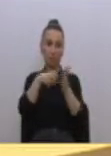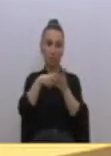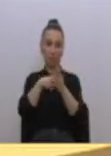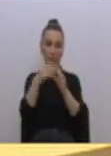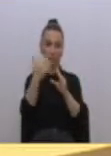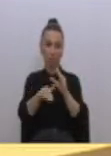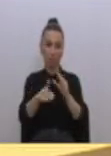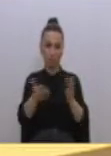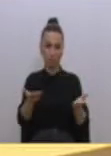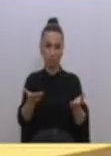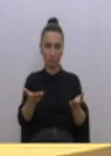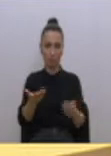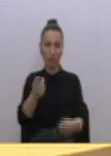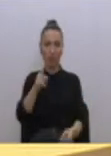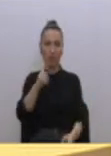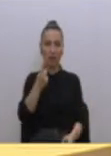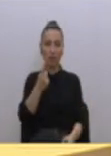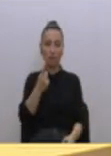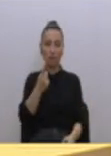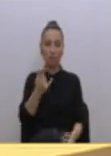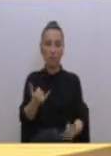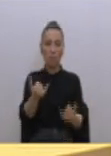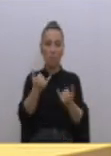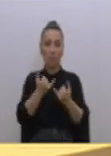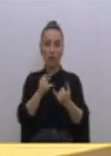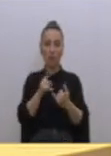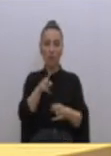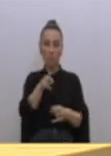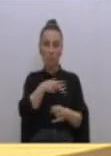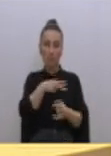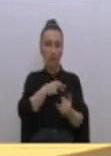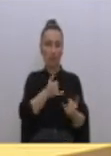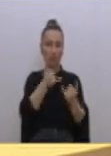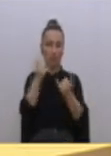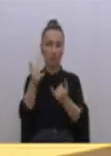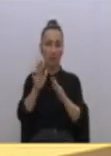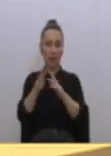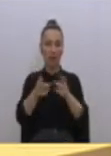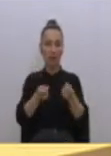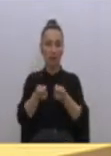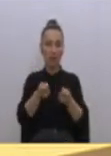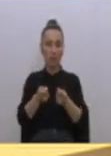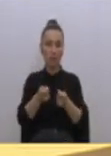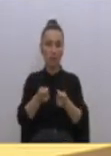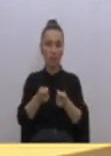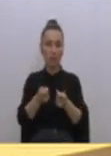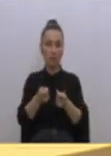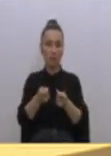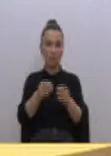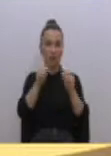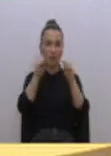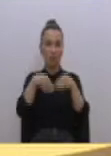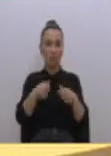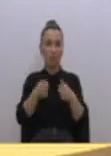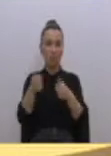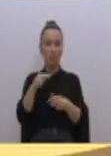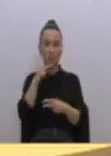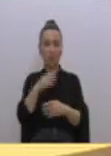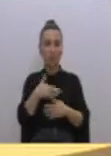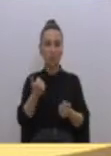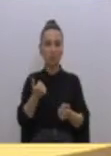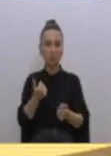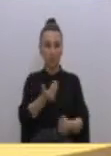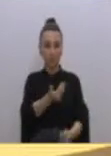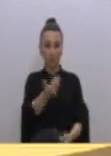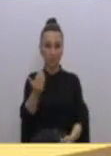Kimagram, rato arascem, patim stundas parlaments da, mis khemzvanelobas da, mis reglaments. Amitkhom tkven,